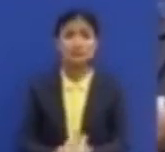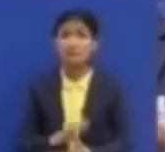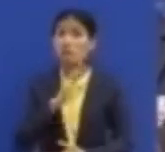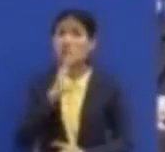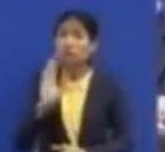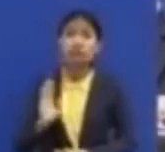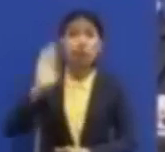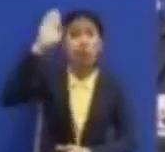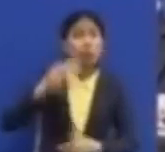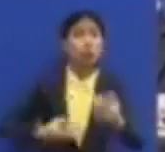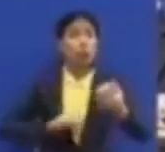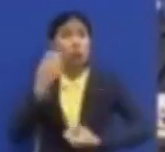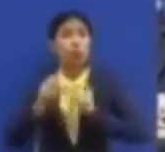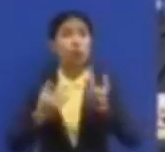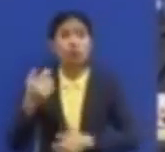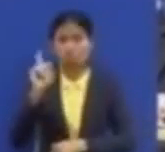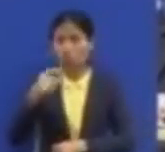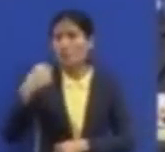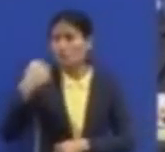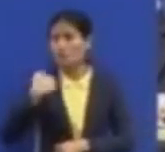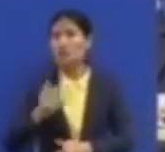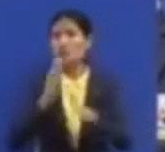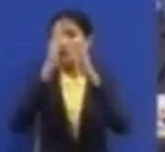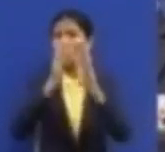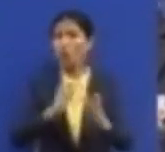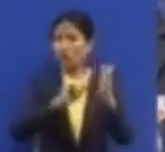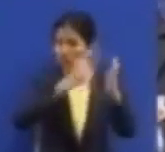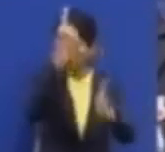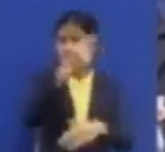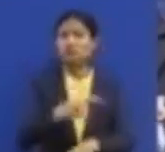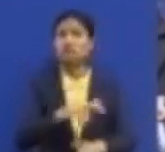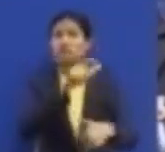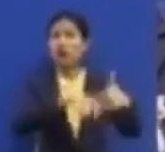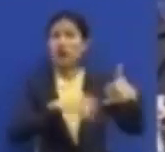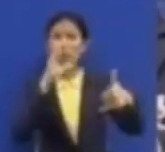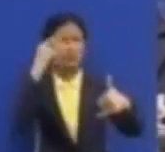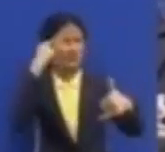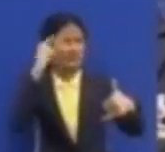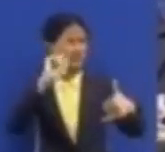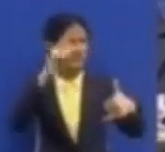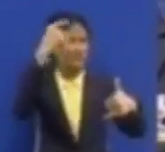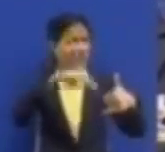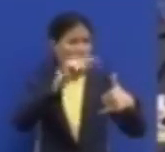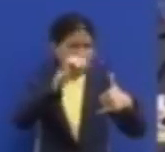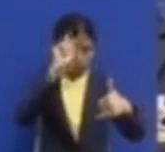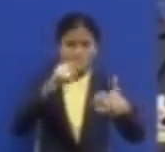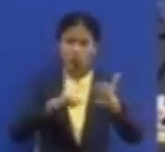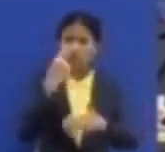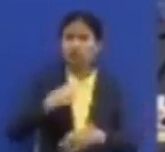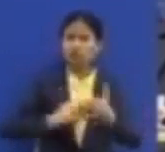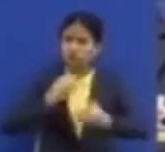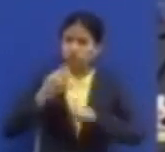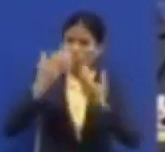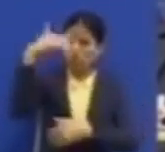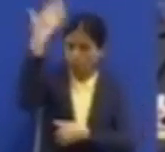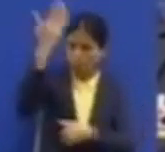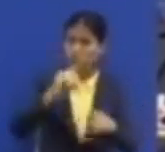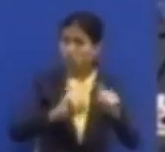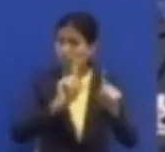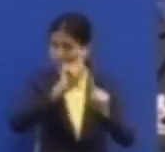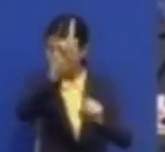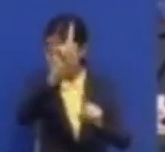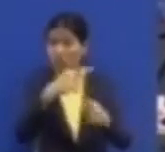ให้ผู้เสนอยติเป็นผู้อภิปรายก่อนเมื่อผู้เสนอยติอภิปรายจบแล้วใน